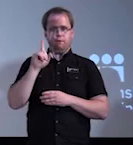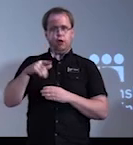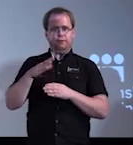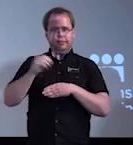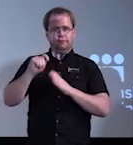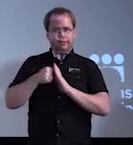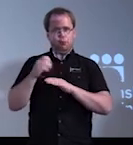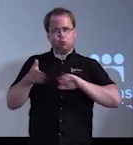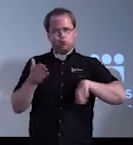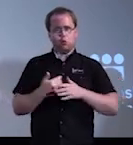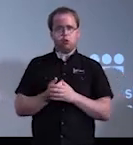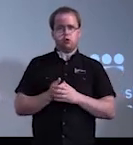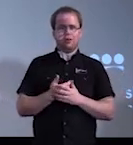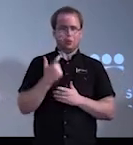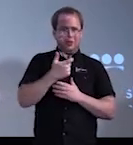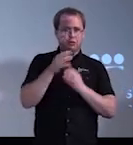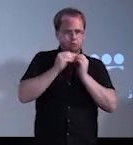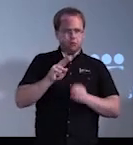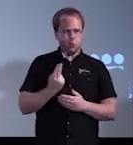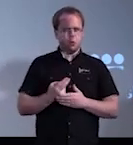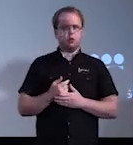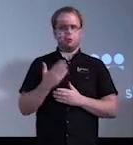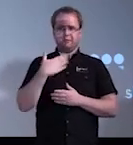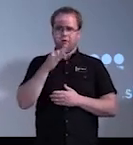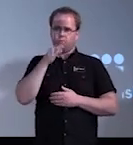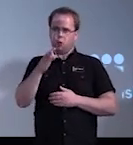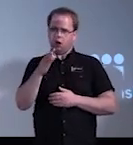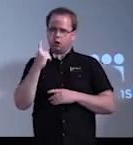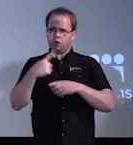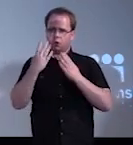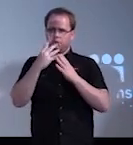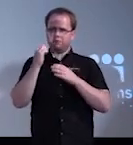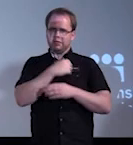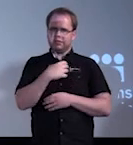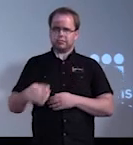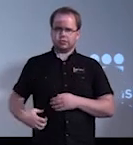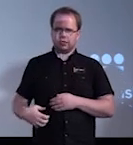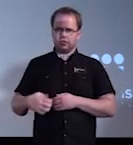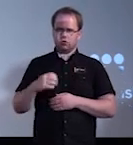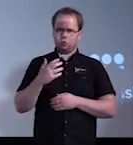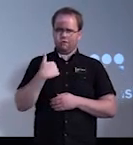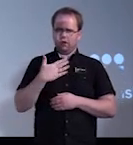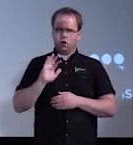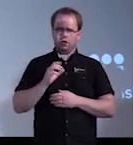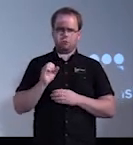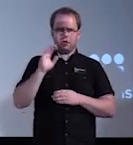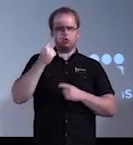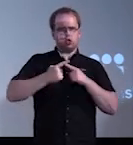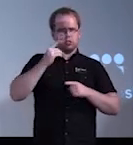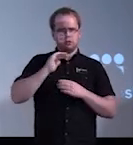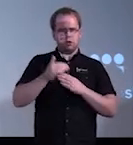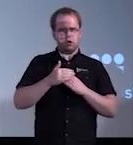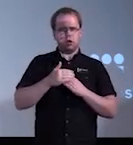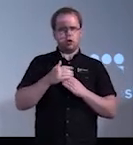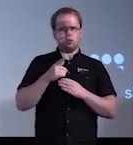ska inte gå in på det nu, men jag skulle vilja ställa en fråga till kulturministern som mer av klargörande. Du sa att det inte